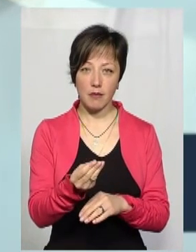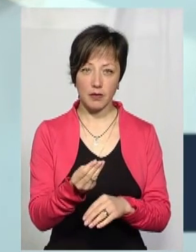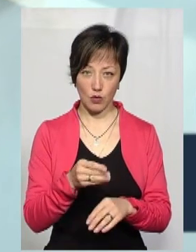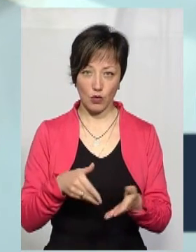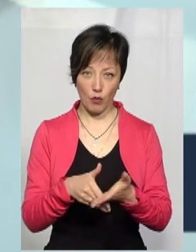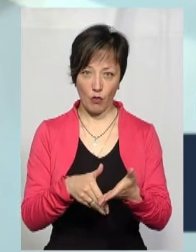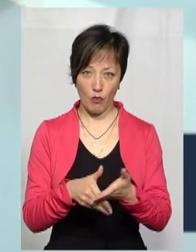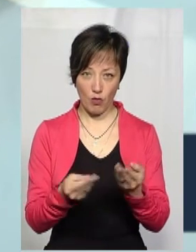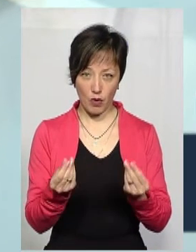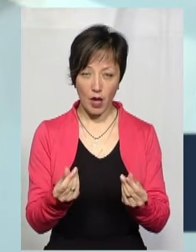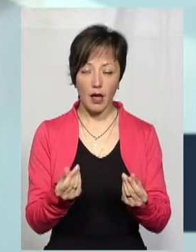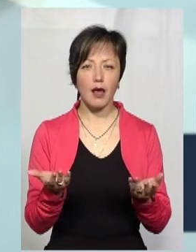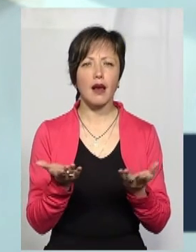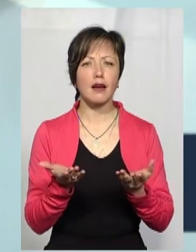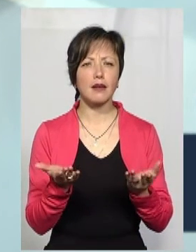безробіттю.